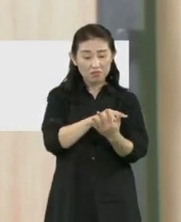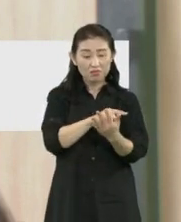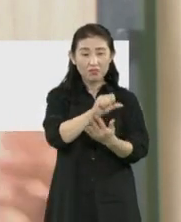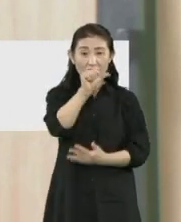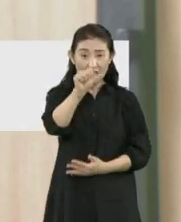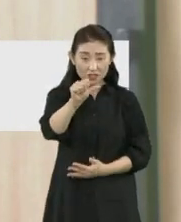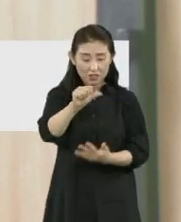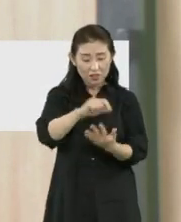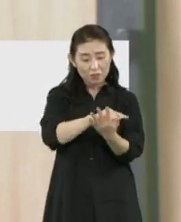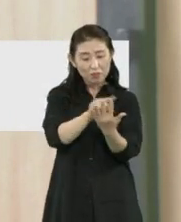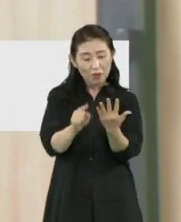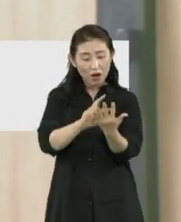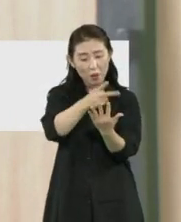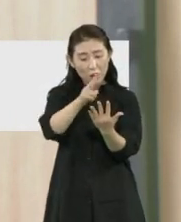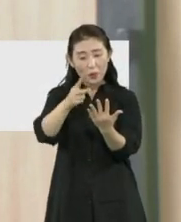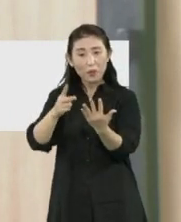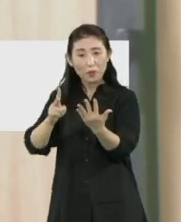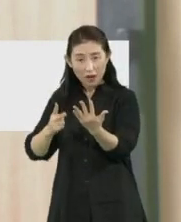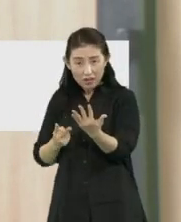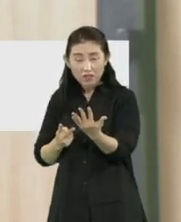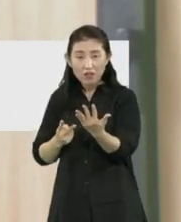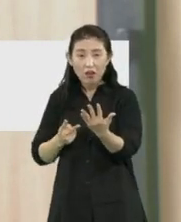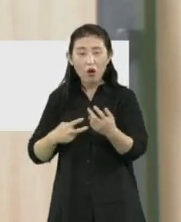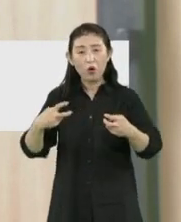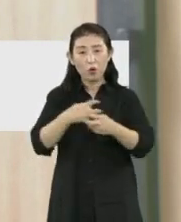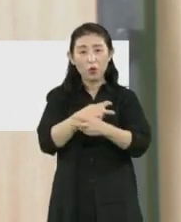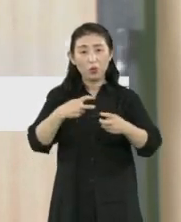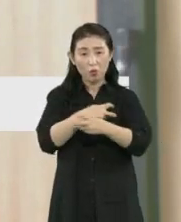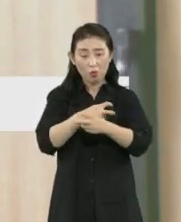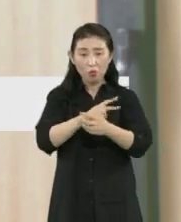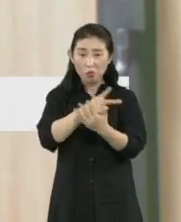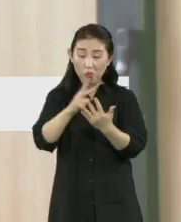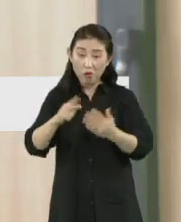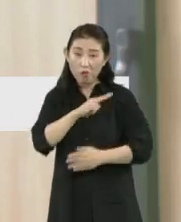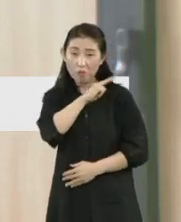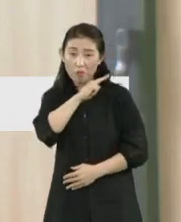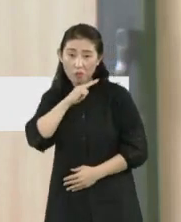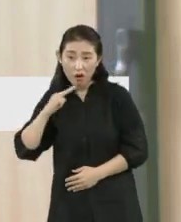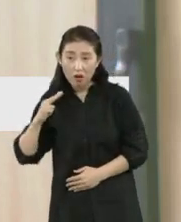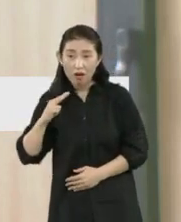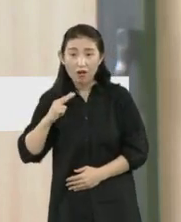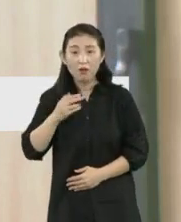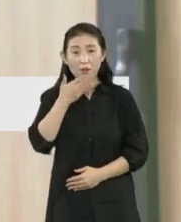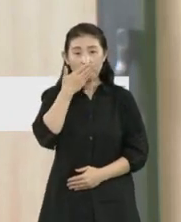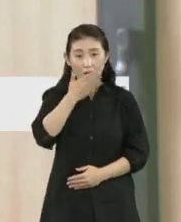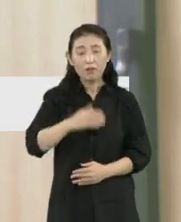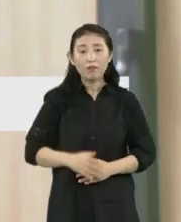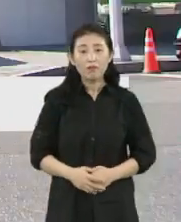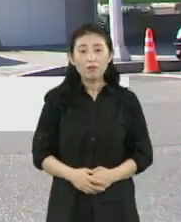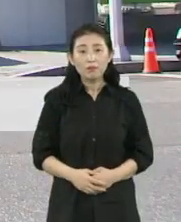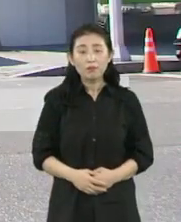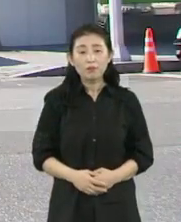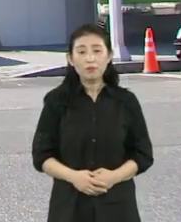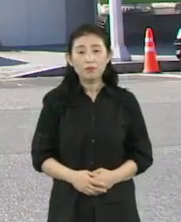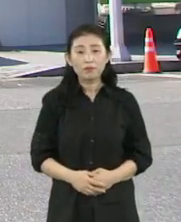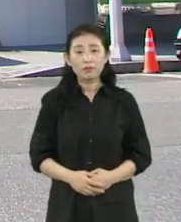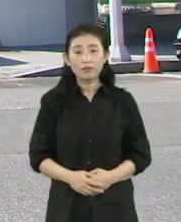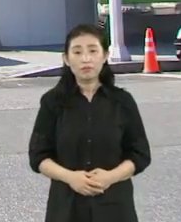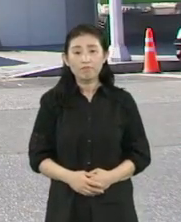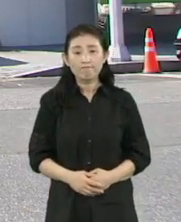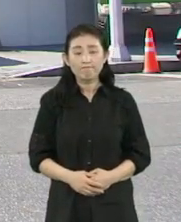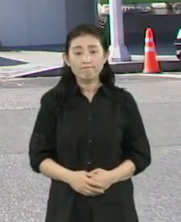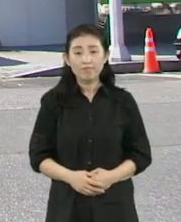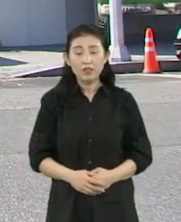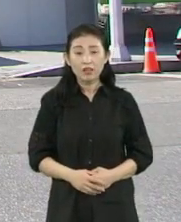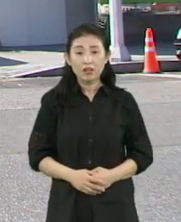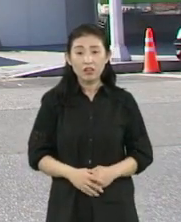모두를 통합 서비스를 받게 될 예정입니다. 시민들 교통복지가 획기적으로 올라갈 것으로 생각됩니다. 대전시는 이